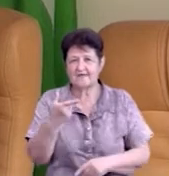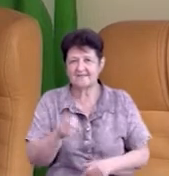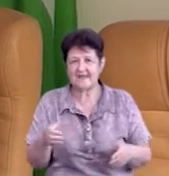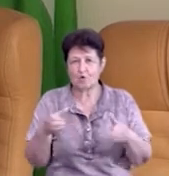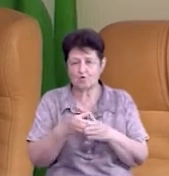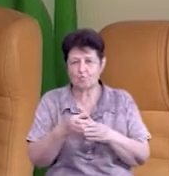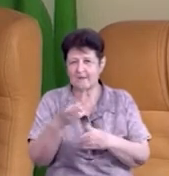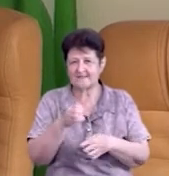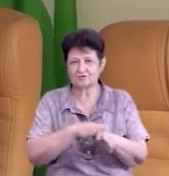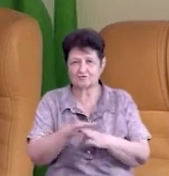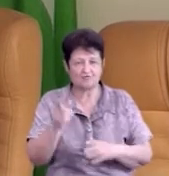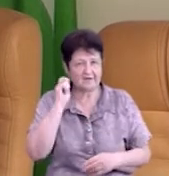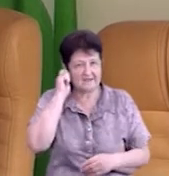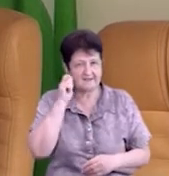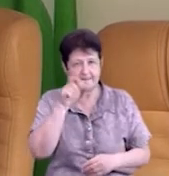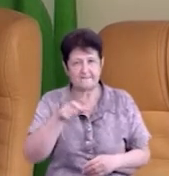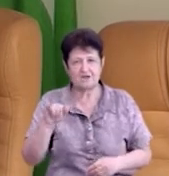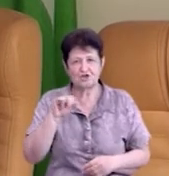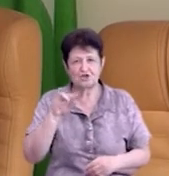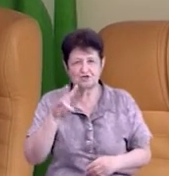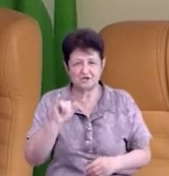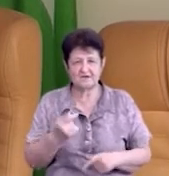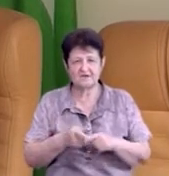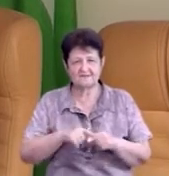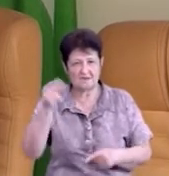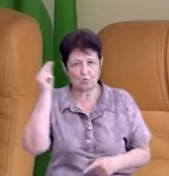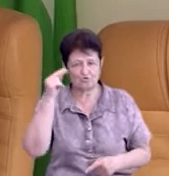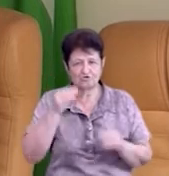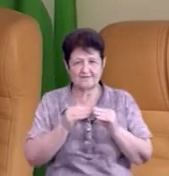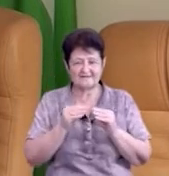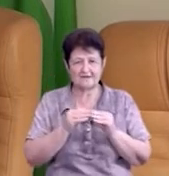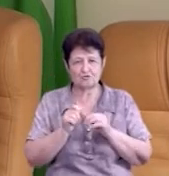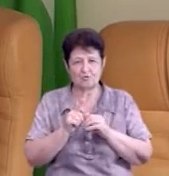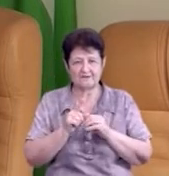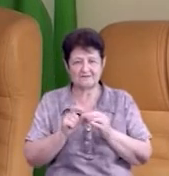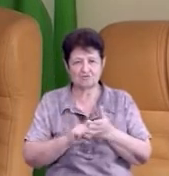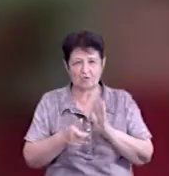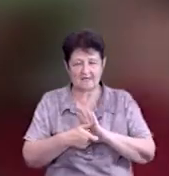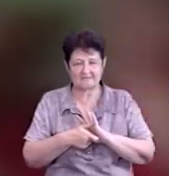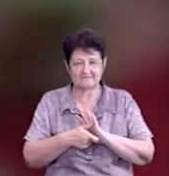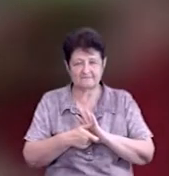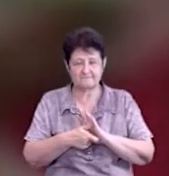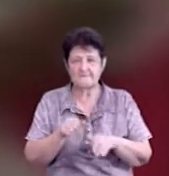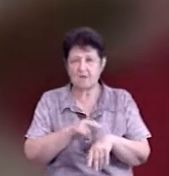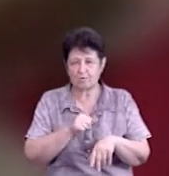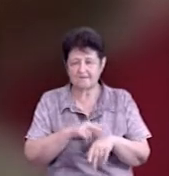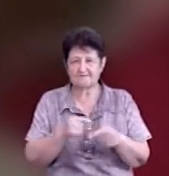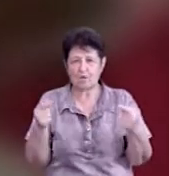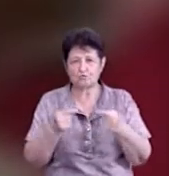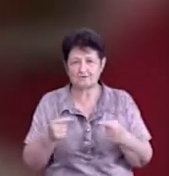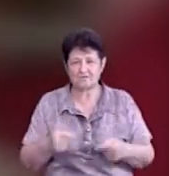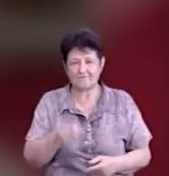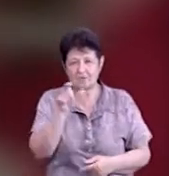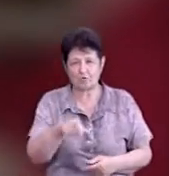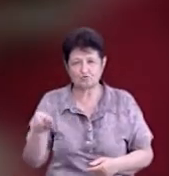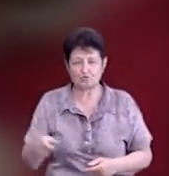група неповнолітніх мешканців Ічні, це учні 10 та 11 класів. Поліція встановила